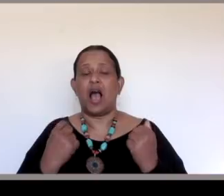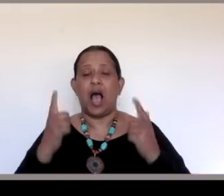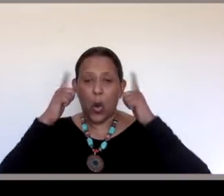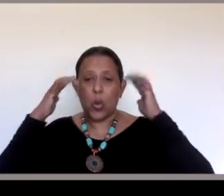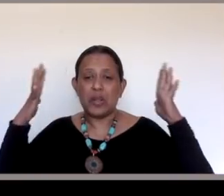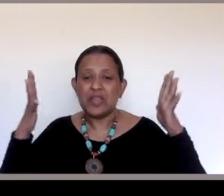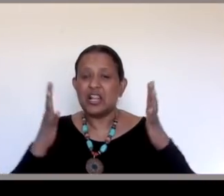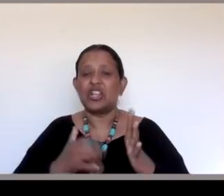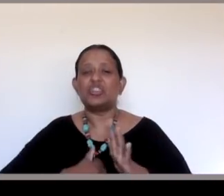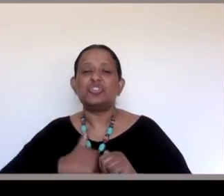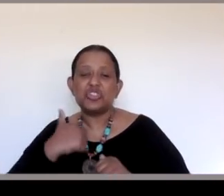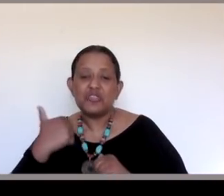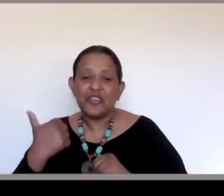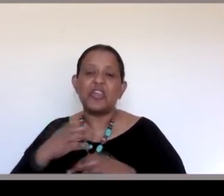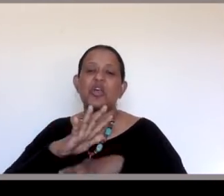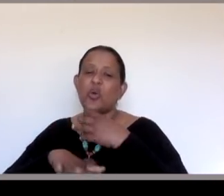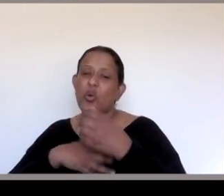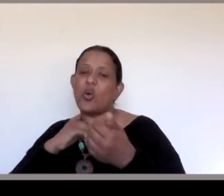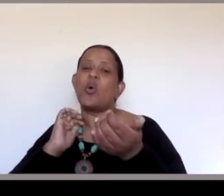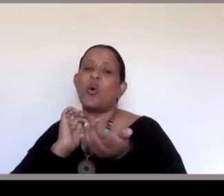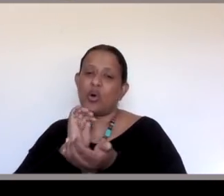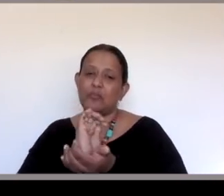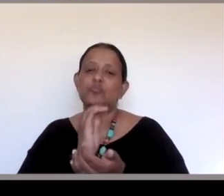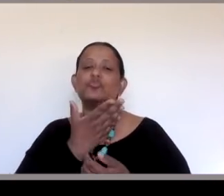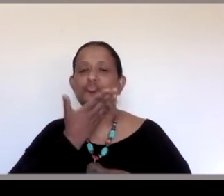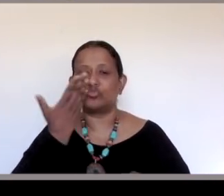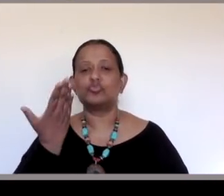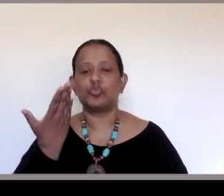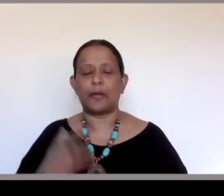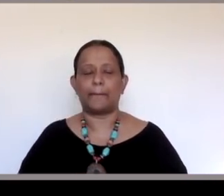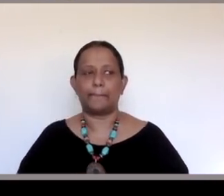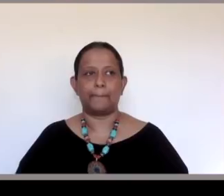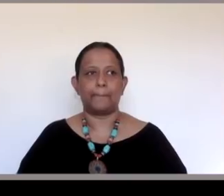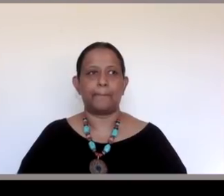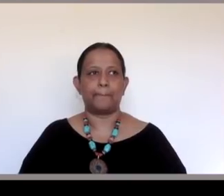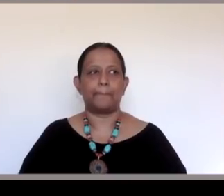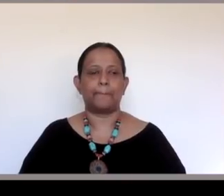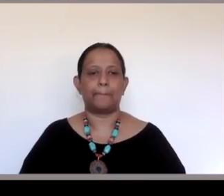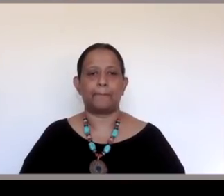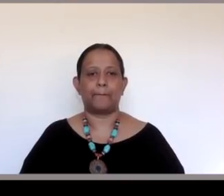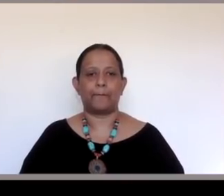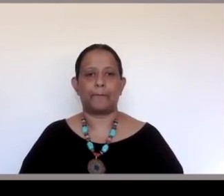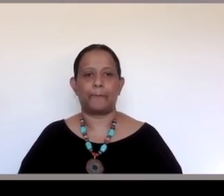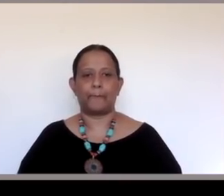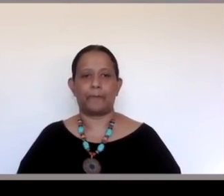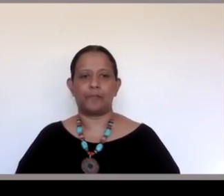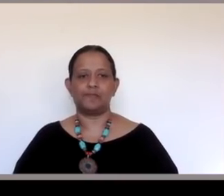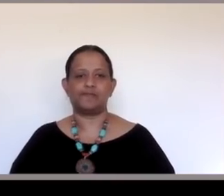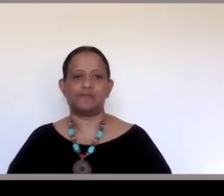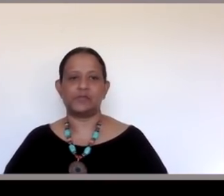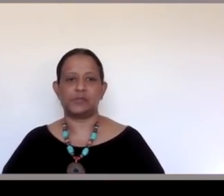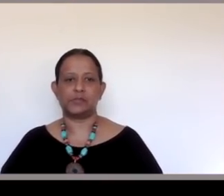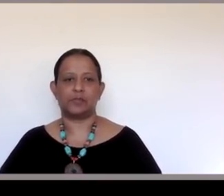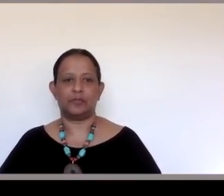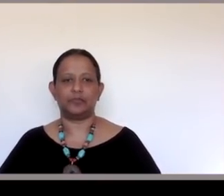கேல ஹிதனோது நீங்கள் நாம் இன்று வாசிந்த பகுதியிலே நாம் பார்க்கறோமா ஒன்றே ஒன்று அது வித்தியாசமாக இருக்கிறது என்று ஒப ஷோக்க